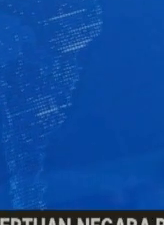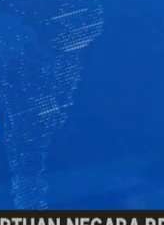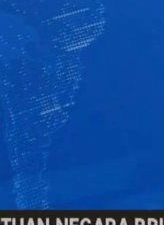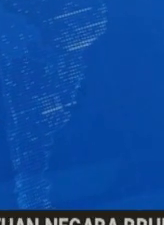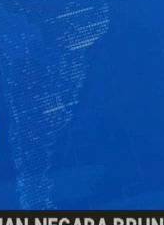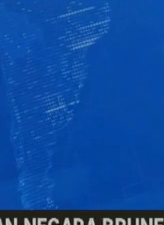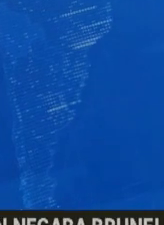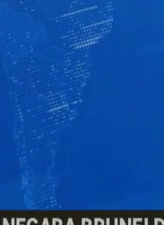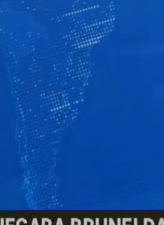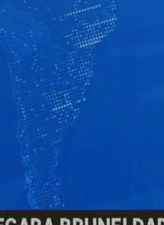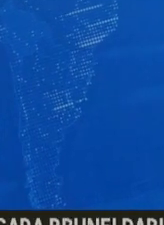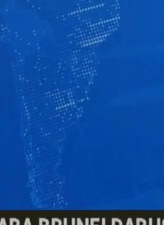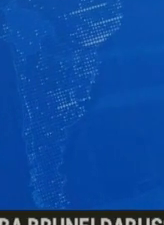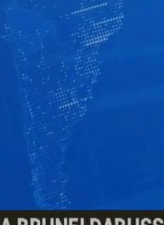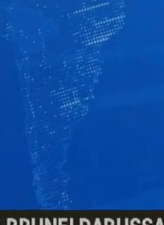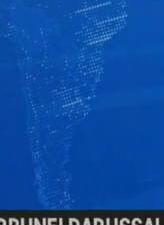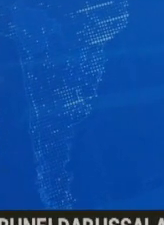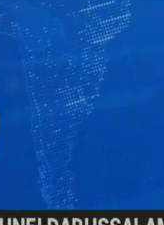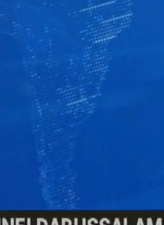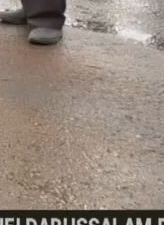Taman redang Bukit Kampung berkenaan